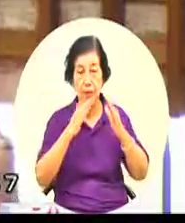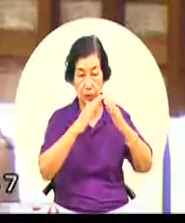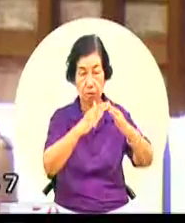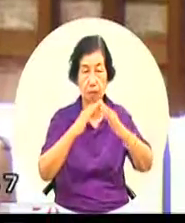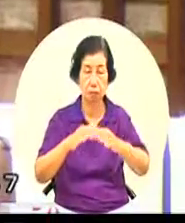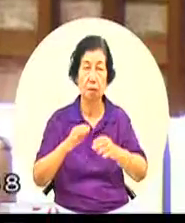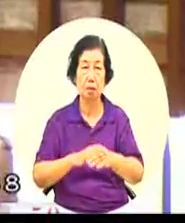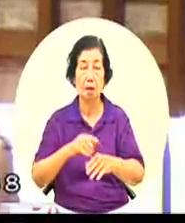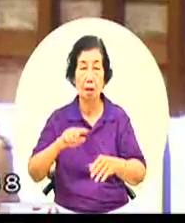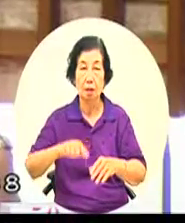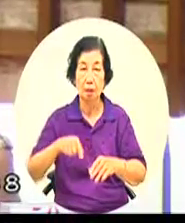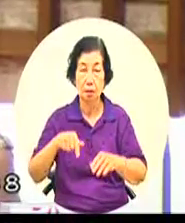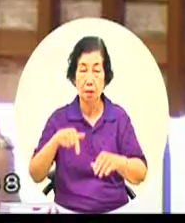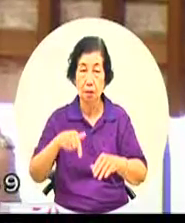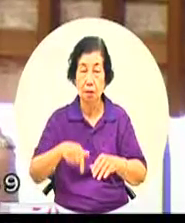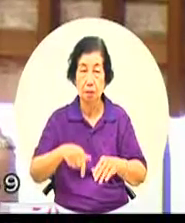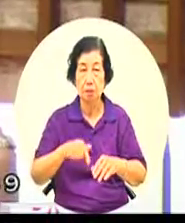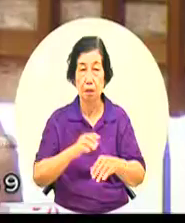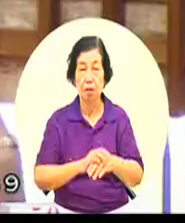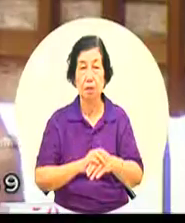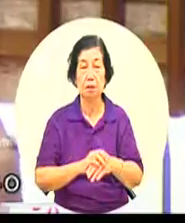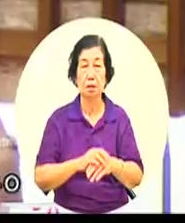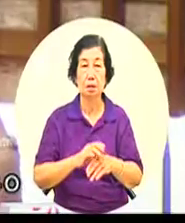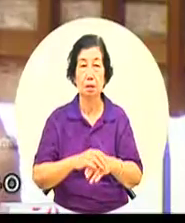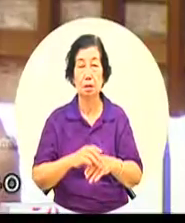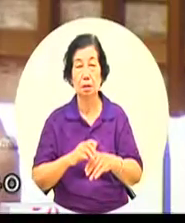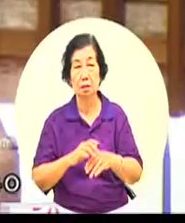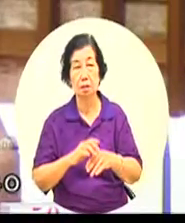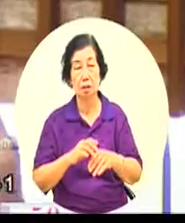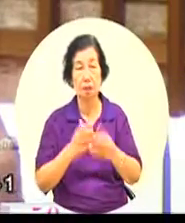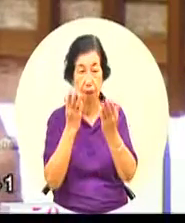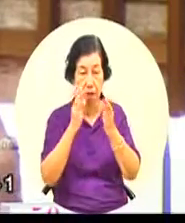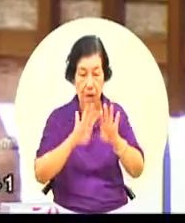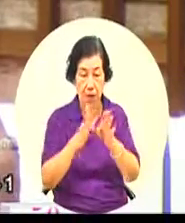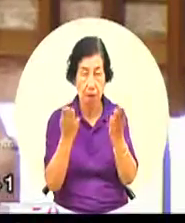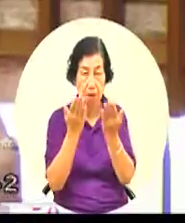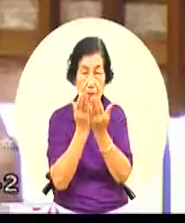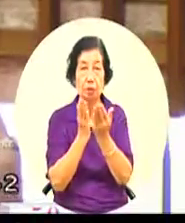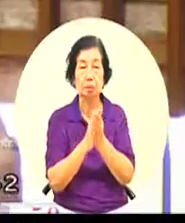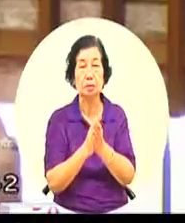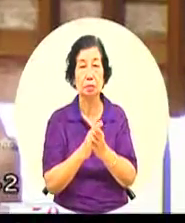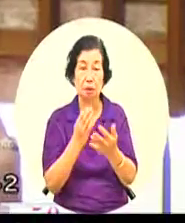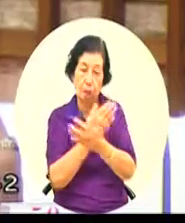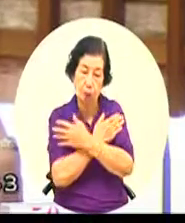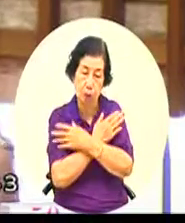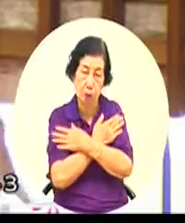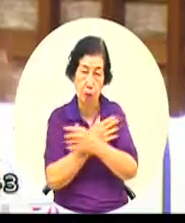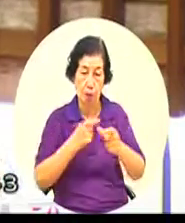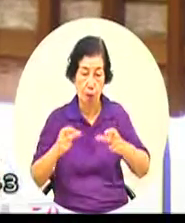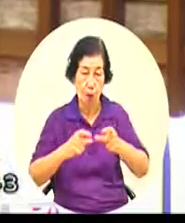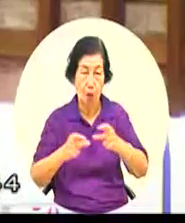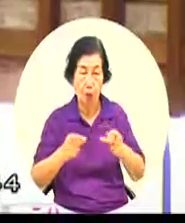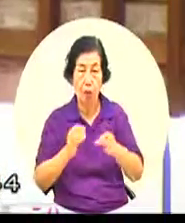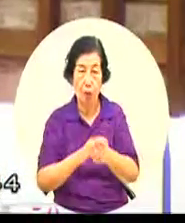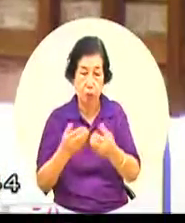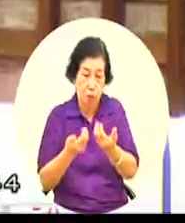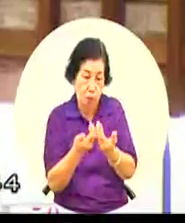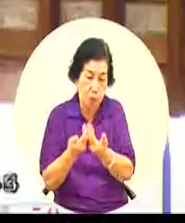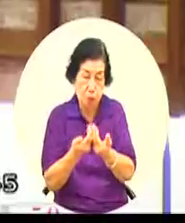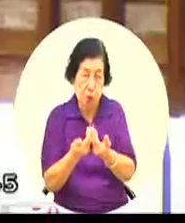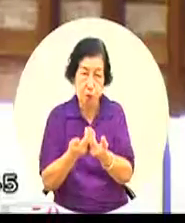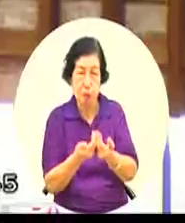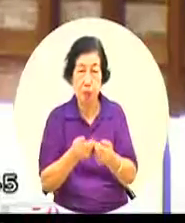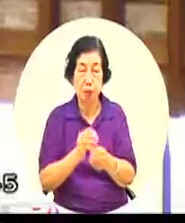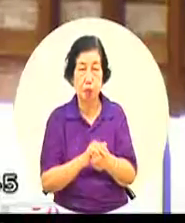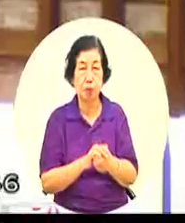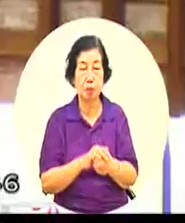一次的那个高雄是很多的幼稚园哈、哦，真的都挤破头了，好、哦，很多想要去就学，都